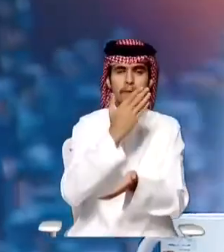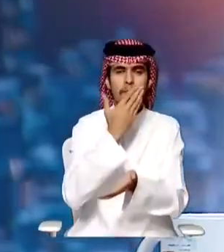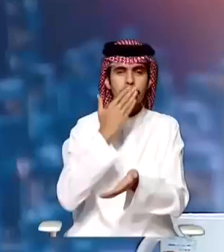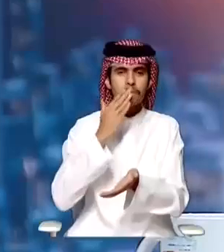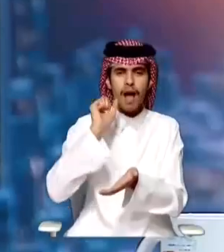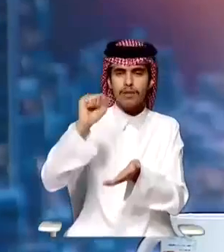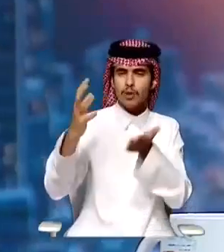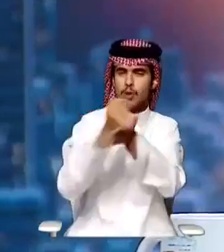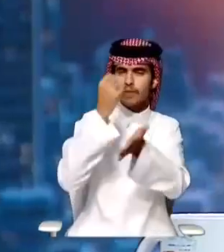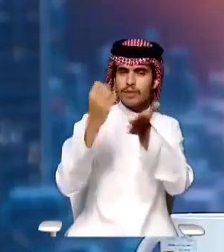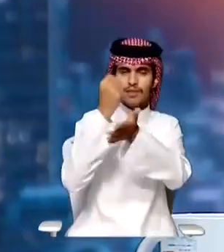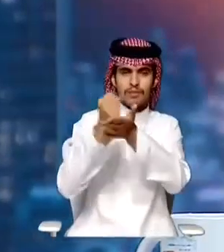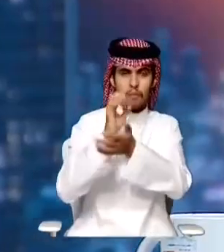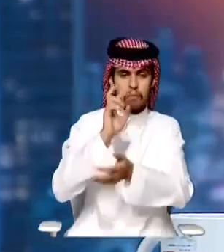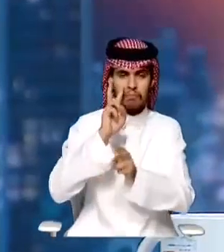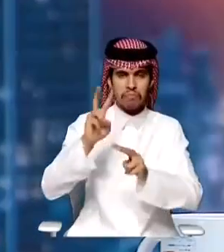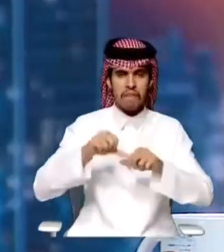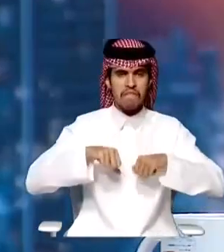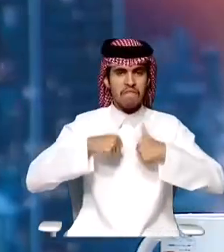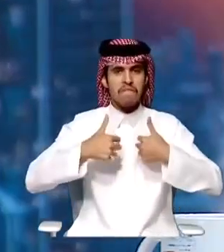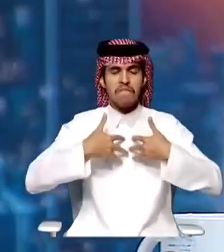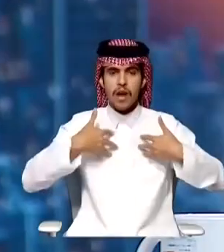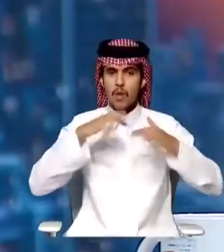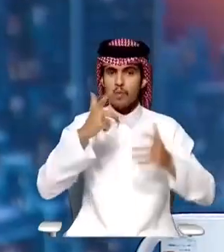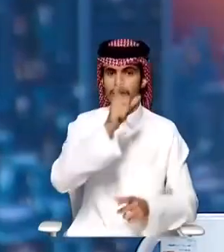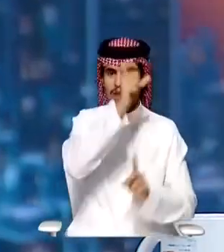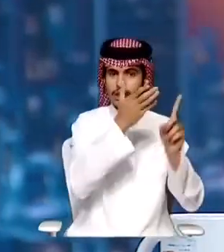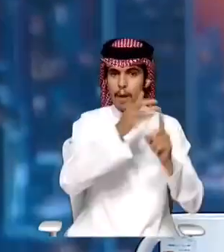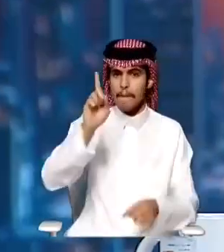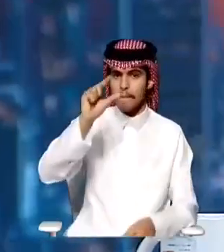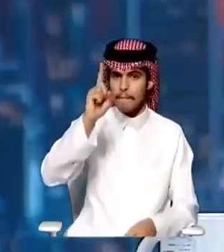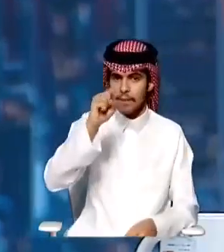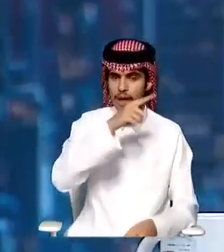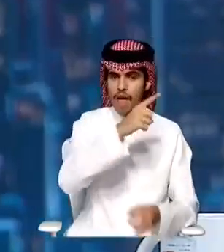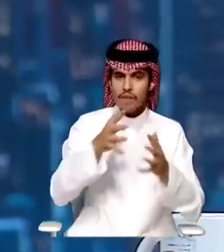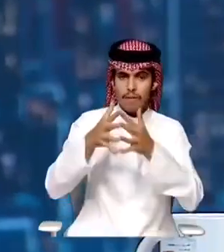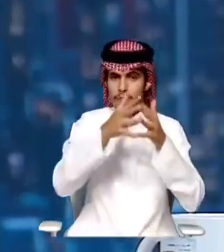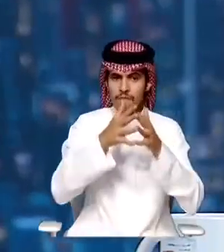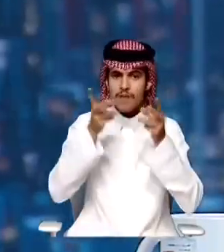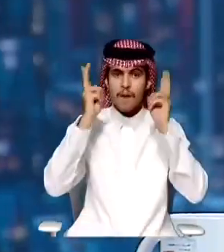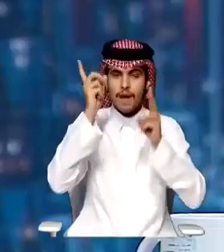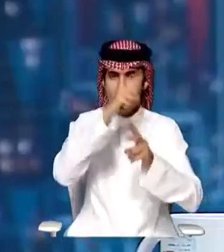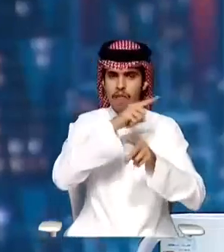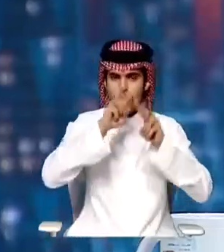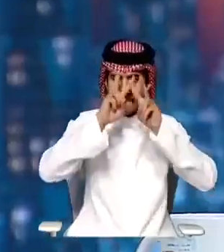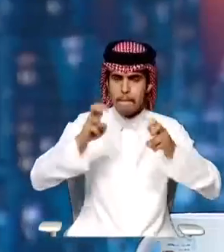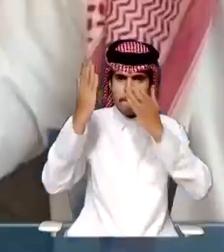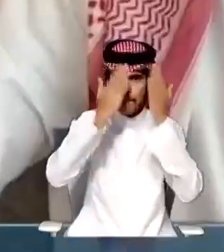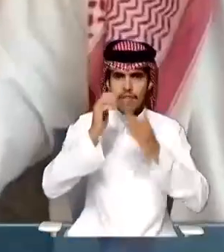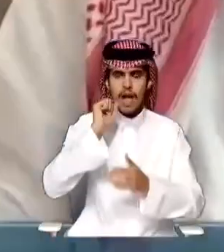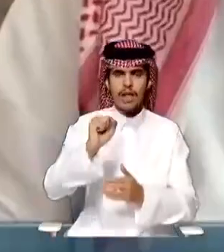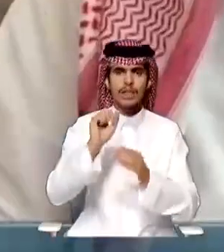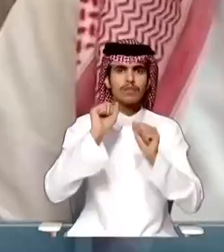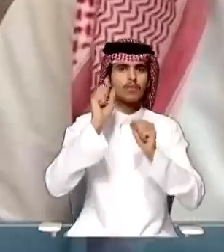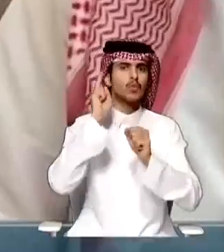شابين مفخره واحد في امريكا عبر سكايب وهو بدر العمري وهو باح الدكتوراه اصم في تعليم دراسات